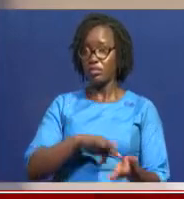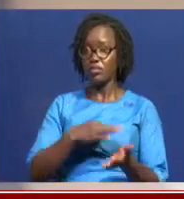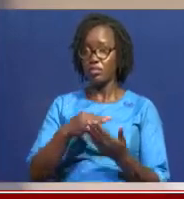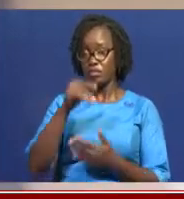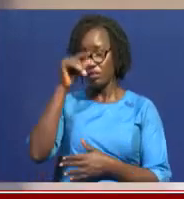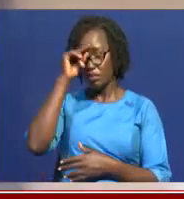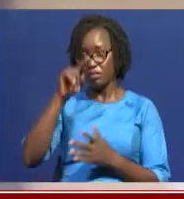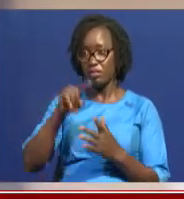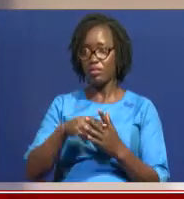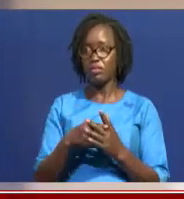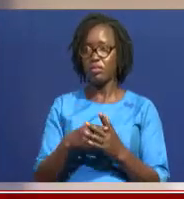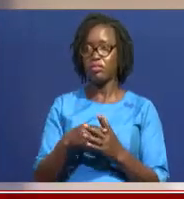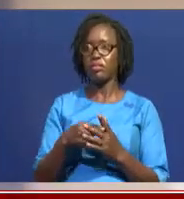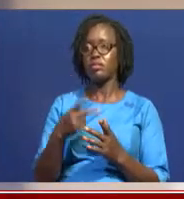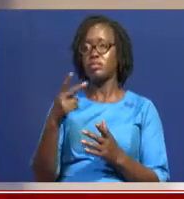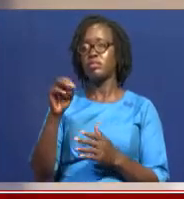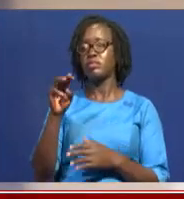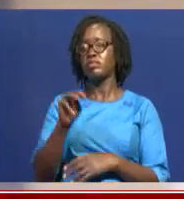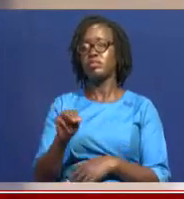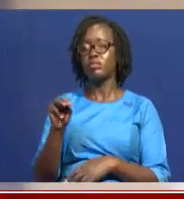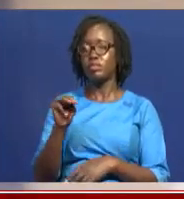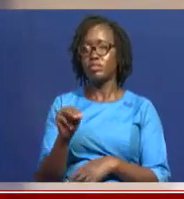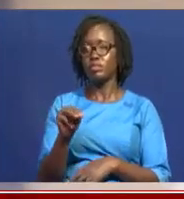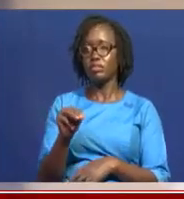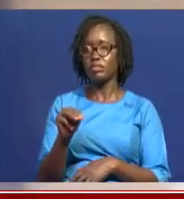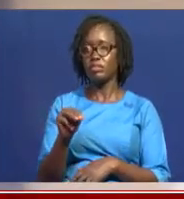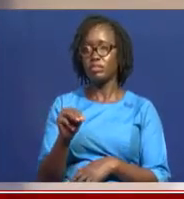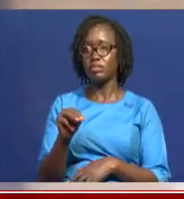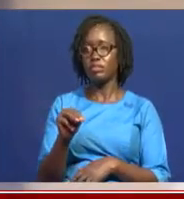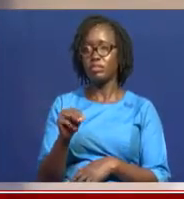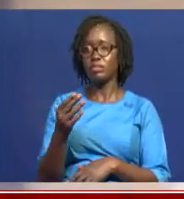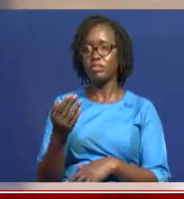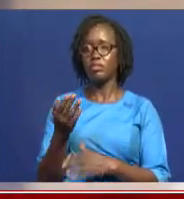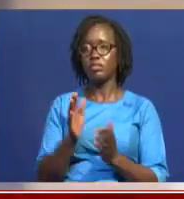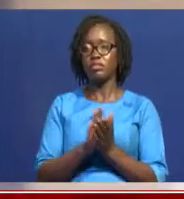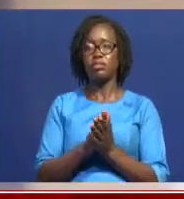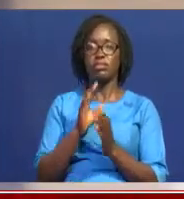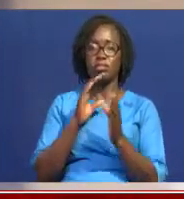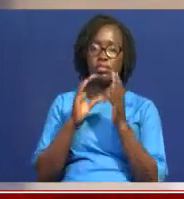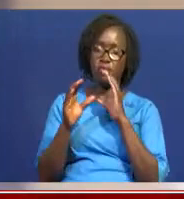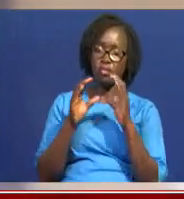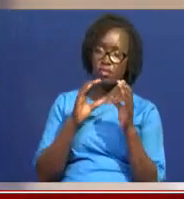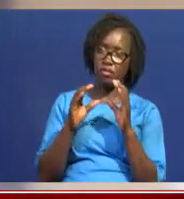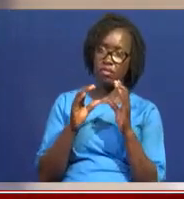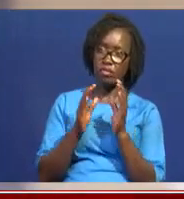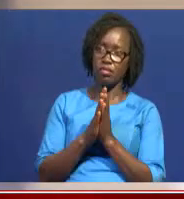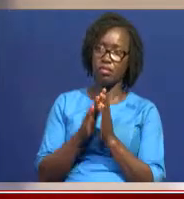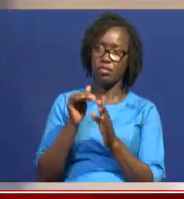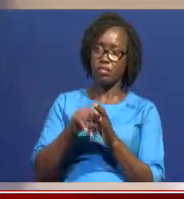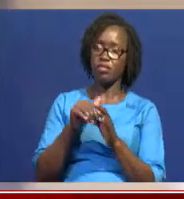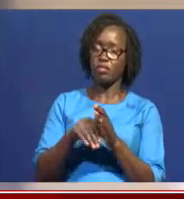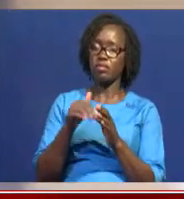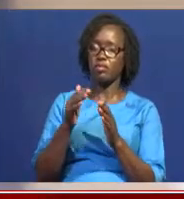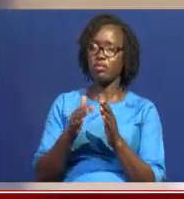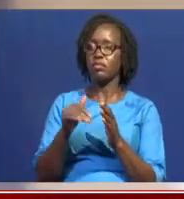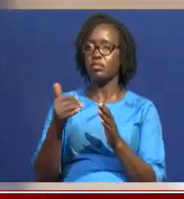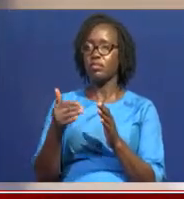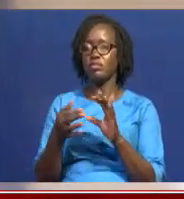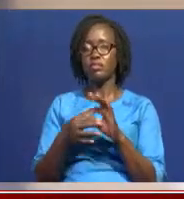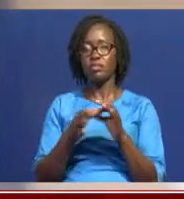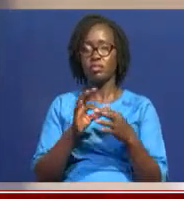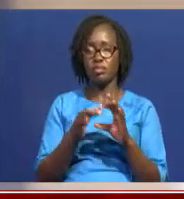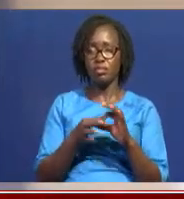serikali ilianzisha na shilingi milioni 20. Na tunawasiliana na waekezaji wengine, the